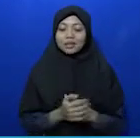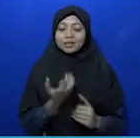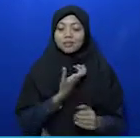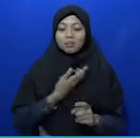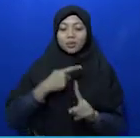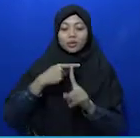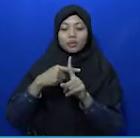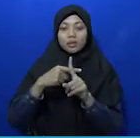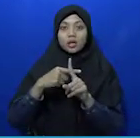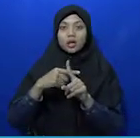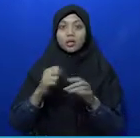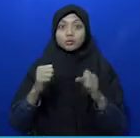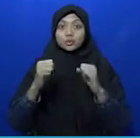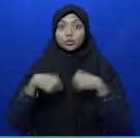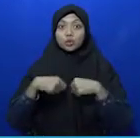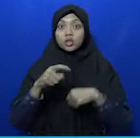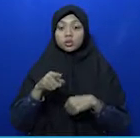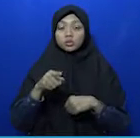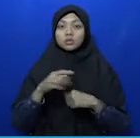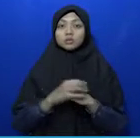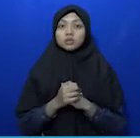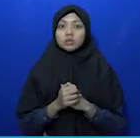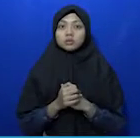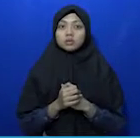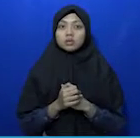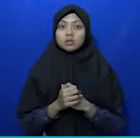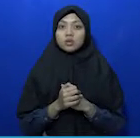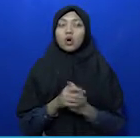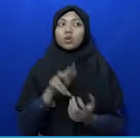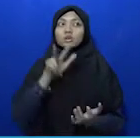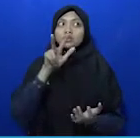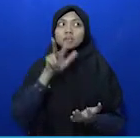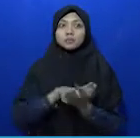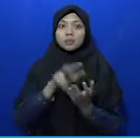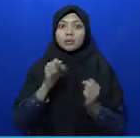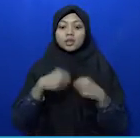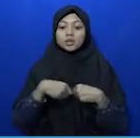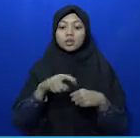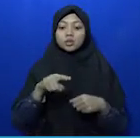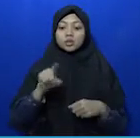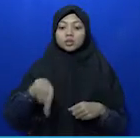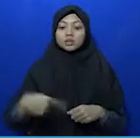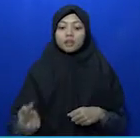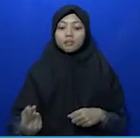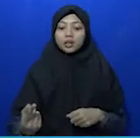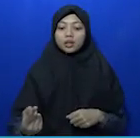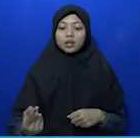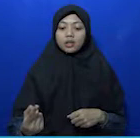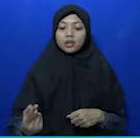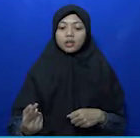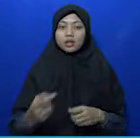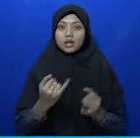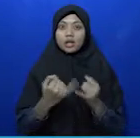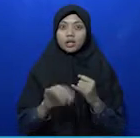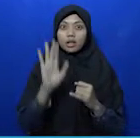ya? Oh, tidak ada. Perjanjian resmi dengan mereka ini harus selesai akhir tahun, tidak ada. Dan ketiga belah pihak,